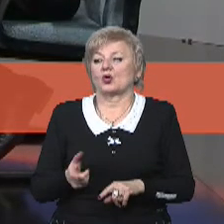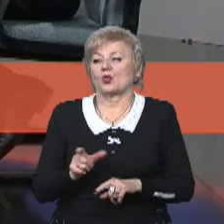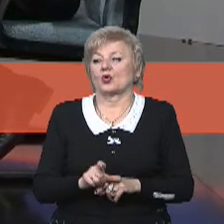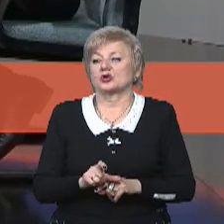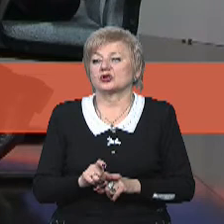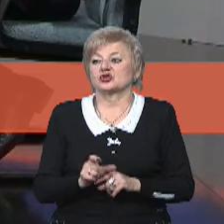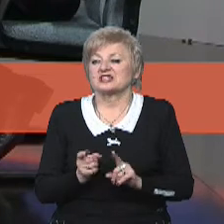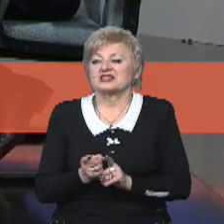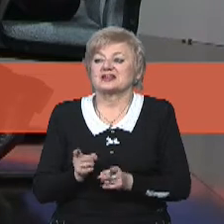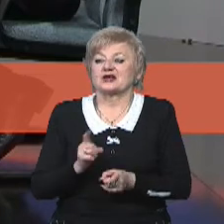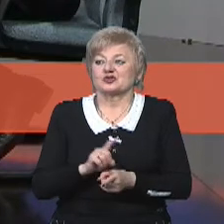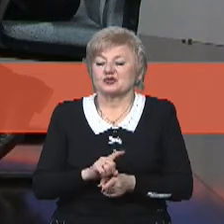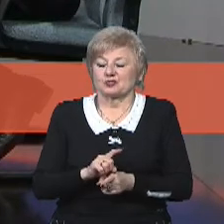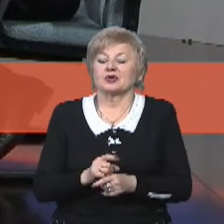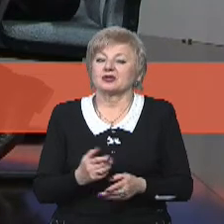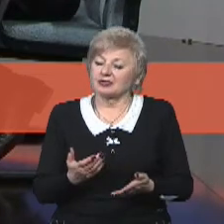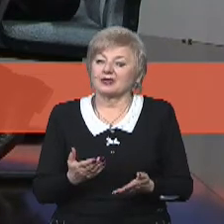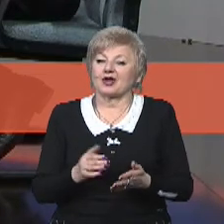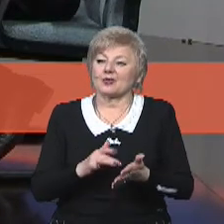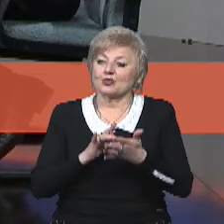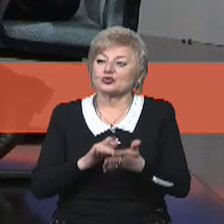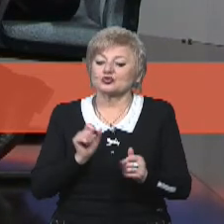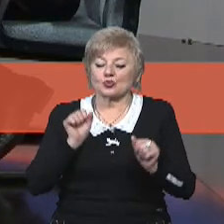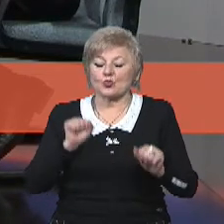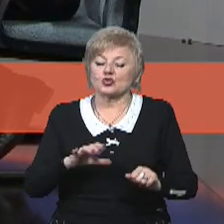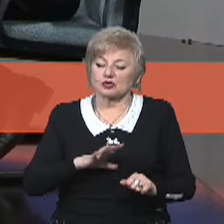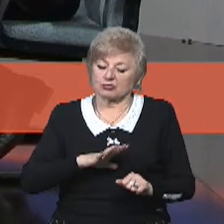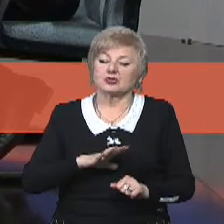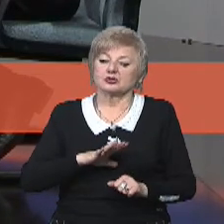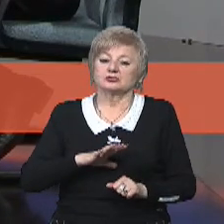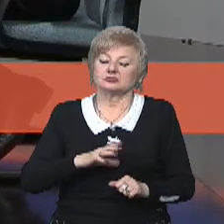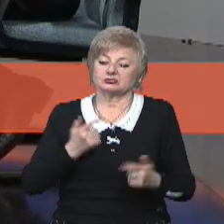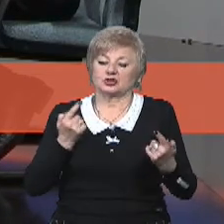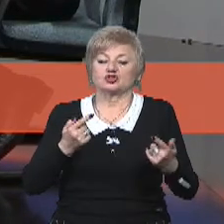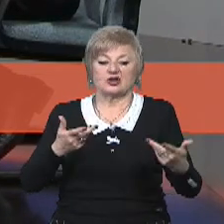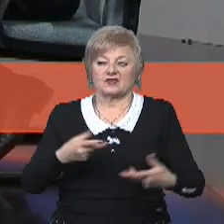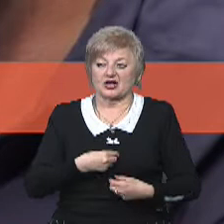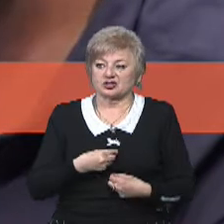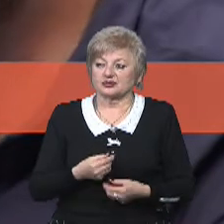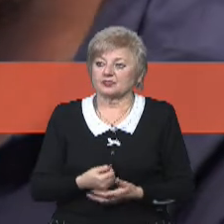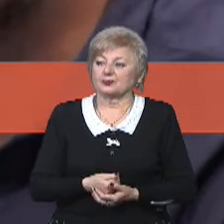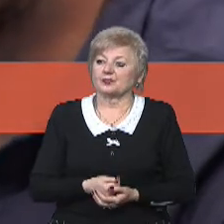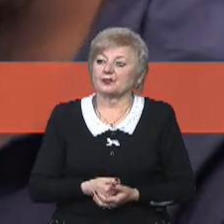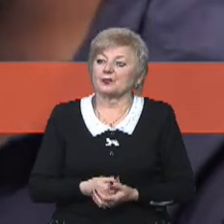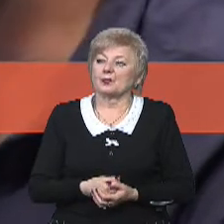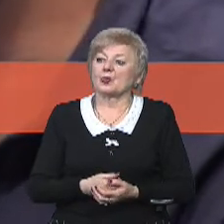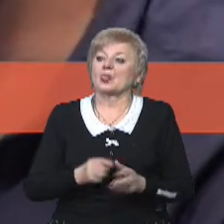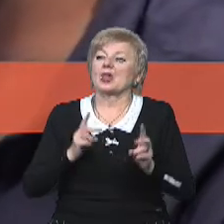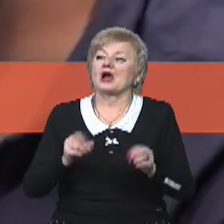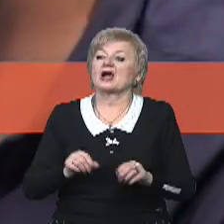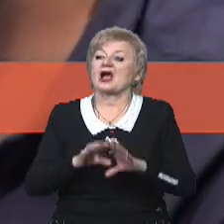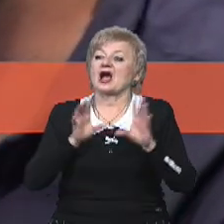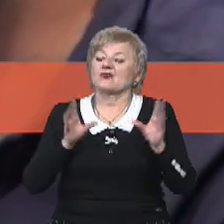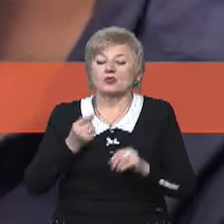це дуже змінює взагалі експедицію по тому, якою вона може бути стосовно вражень, ви запитуєте. Пані Каріна, а як взагалом